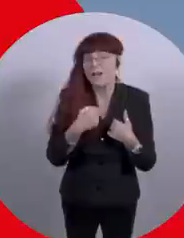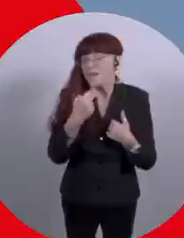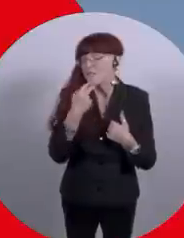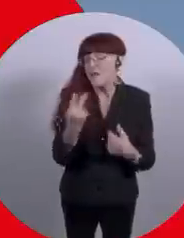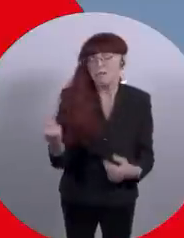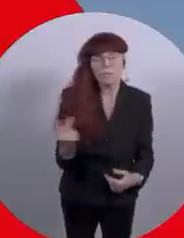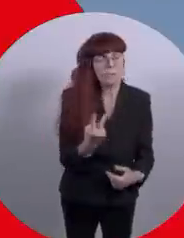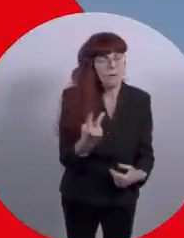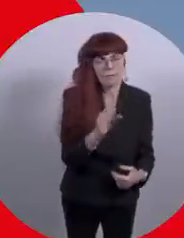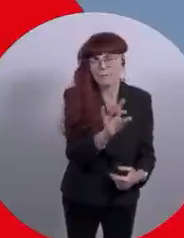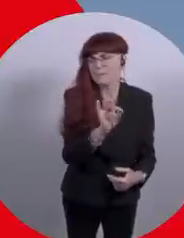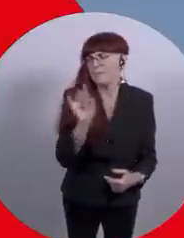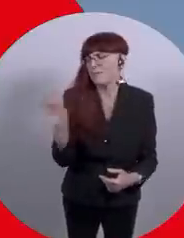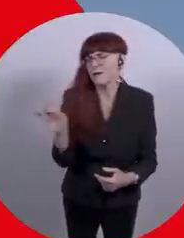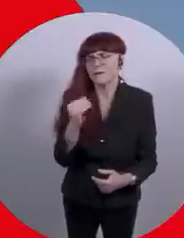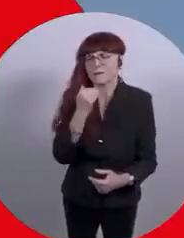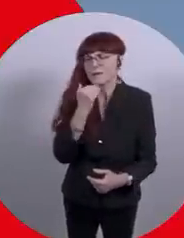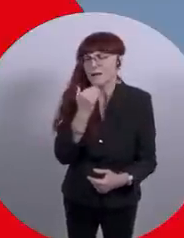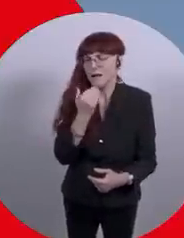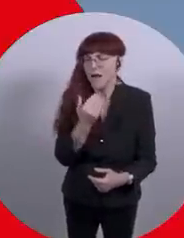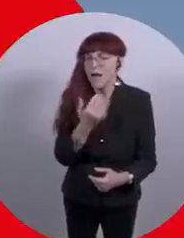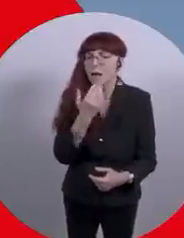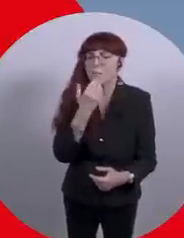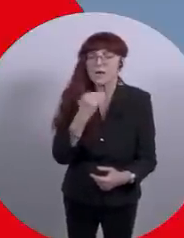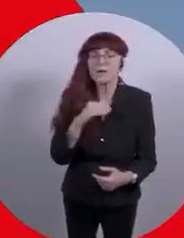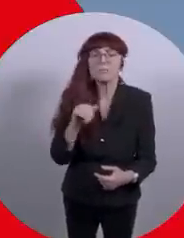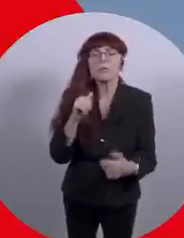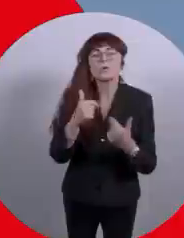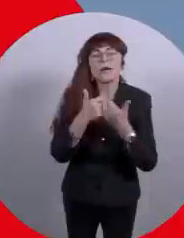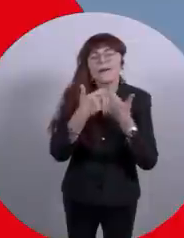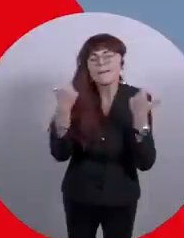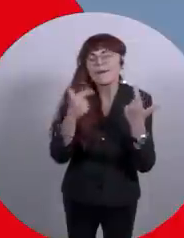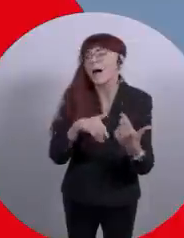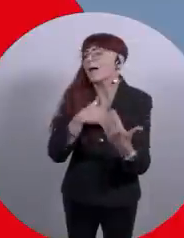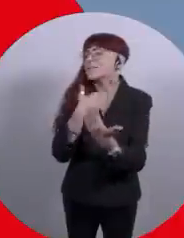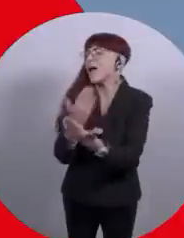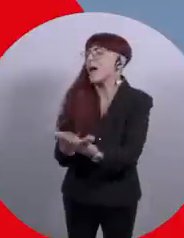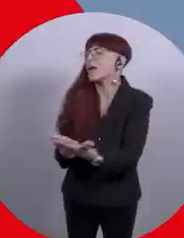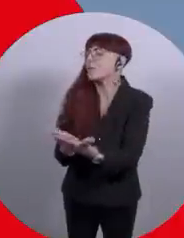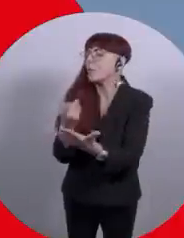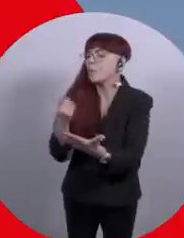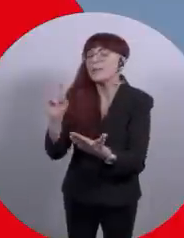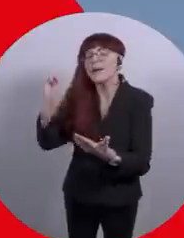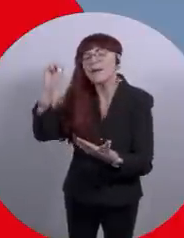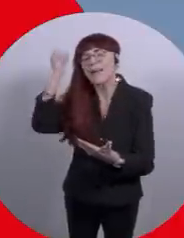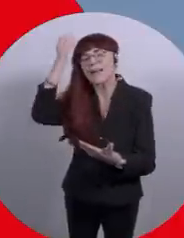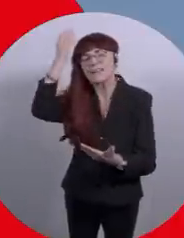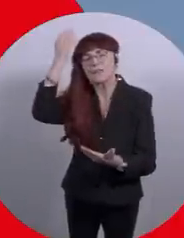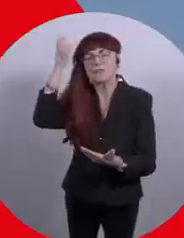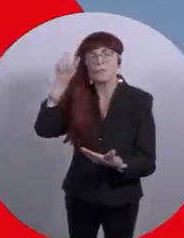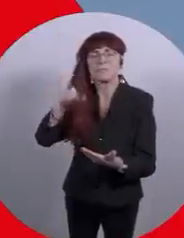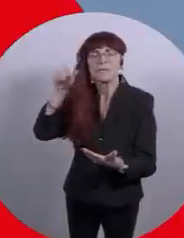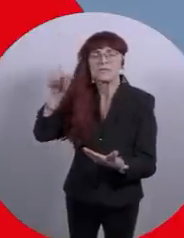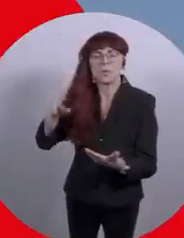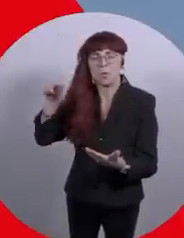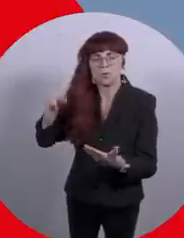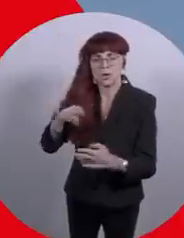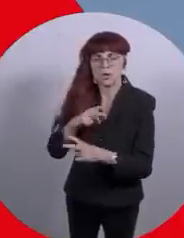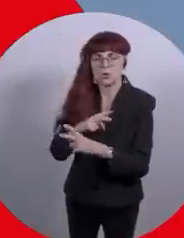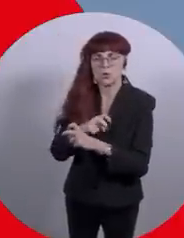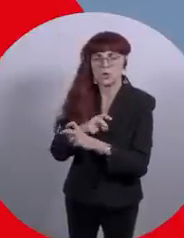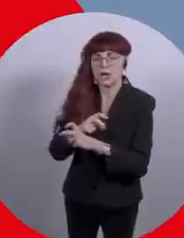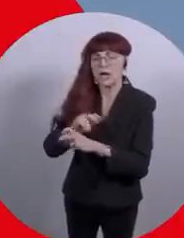mir wünschen dass es ein eindeutiges Angebot gibt an die kreativen in diesem Land an die Wissenschaftlerinnen und